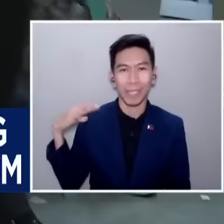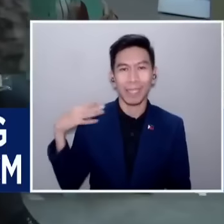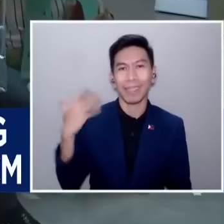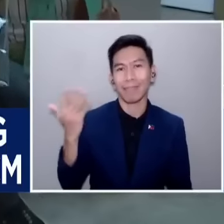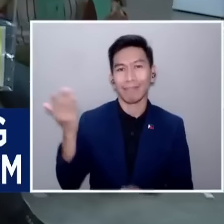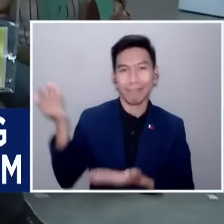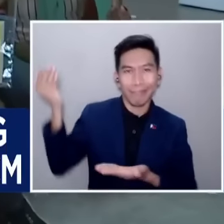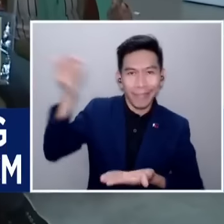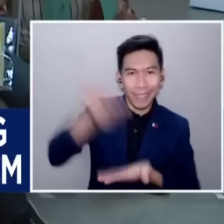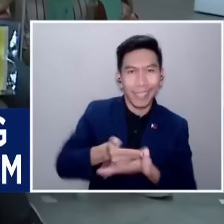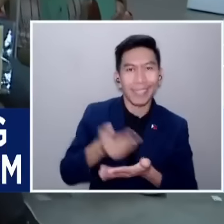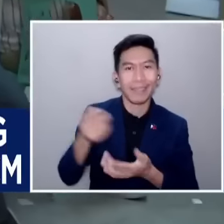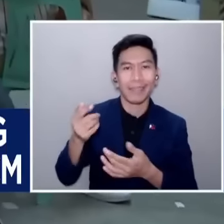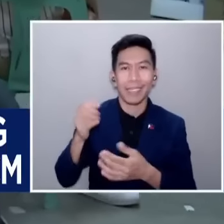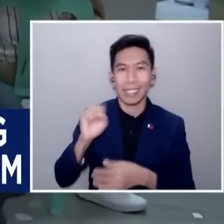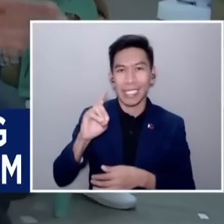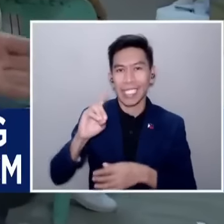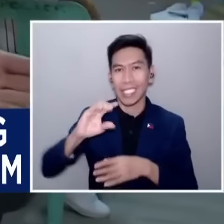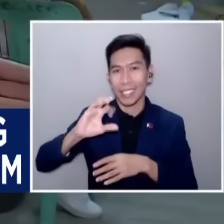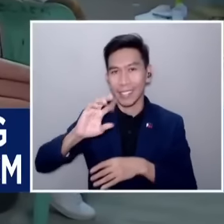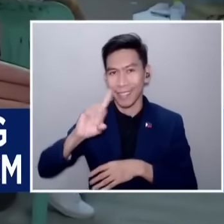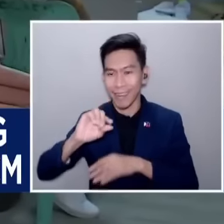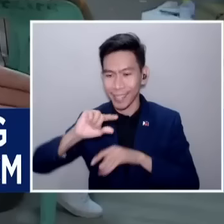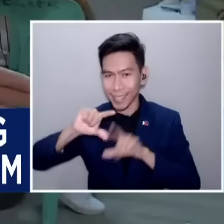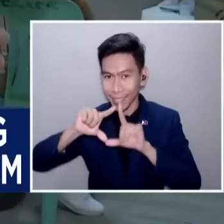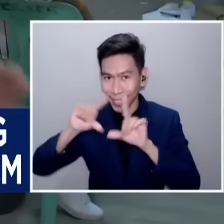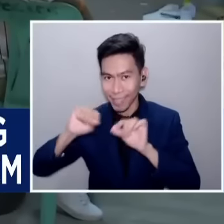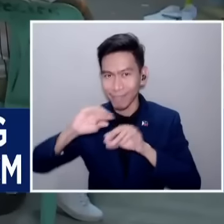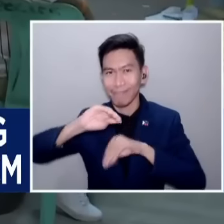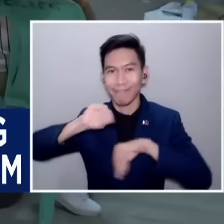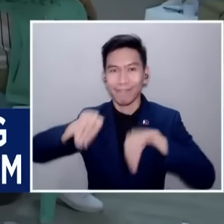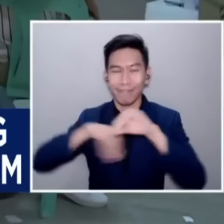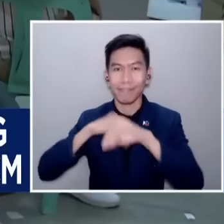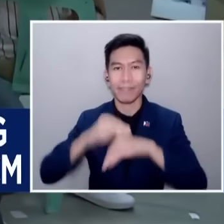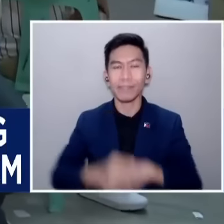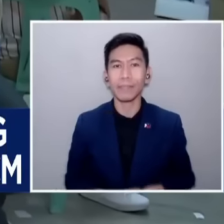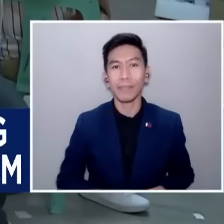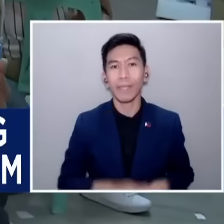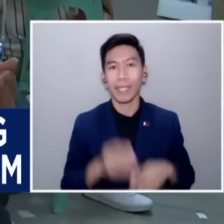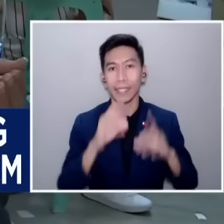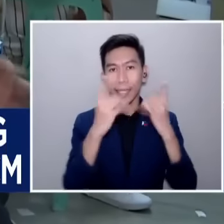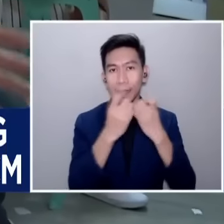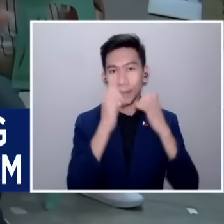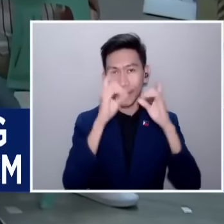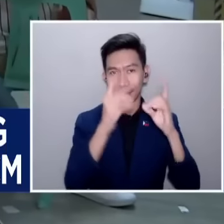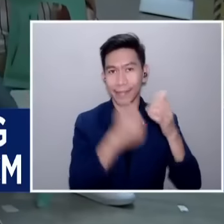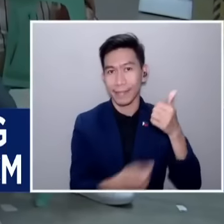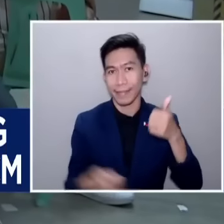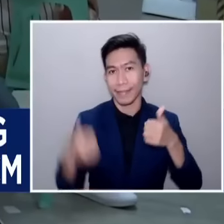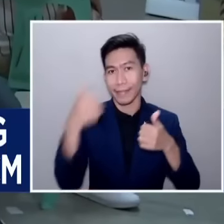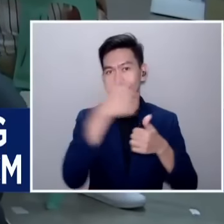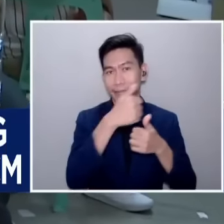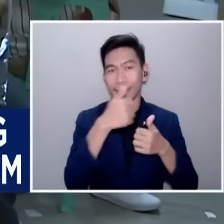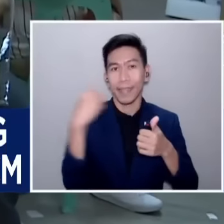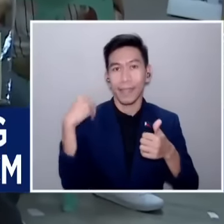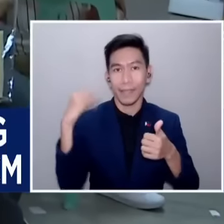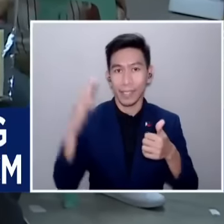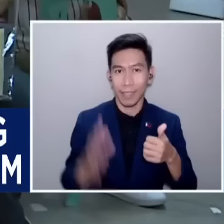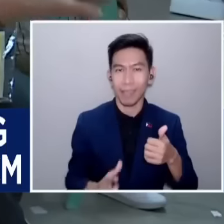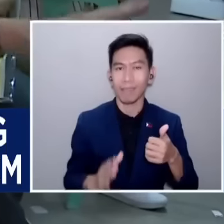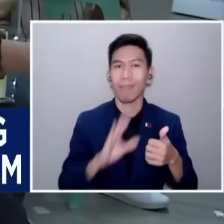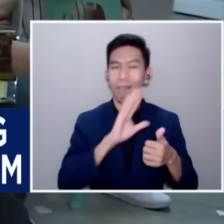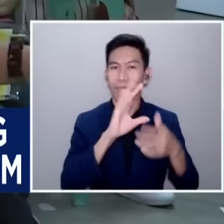magtiyaga. Ayon nga doon sa head ng DepEd supervisor officials dito sa eskwelahan na ito,